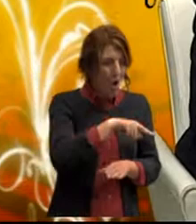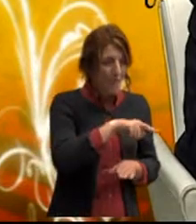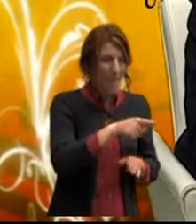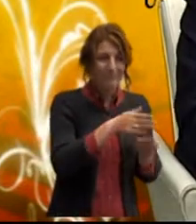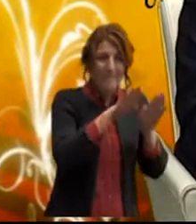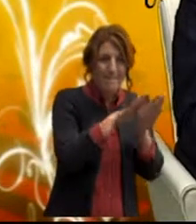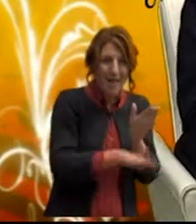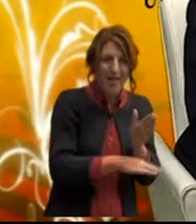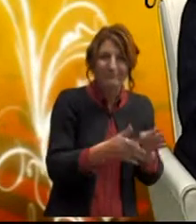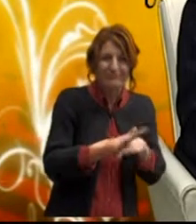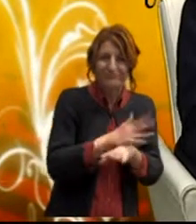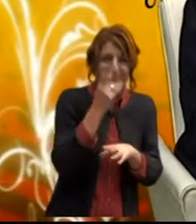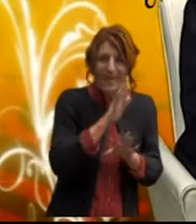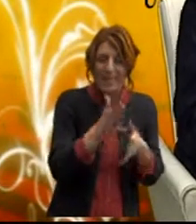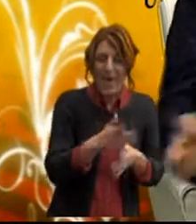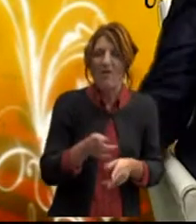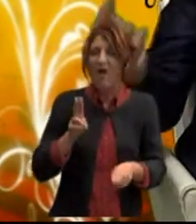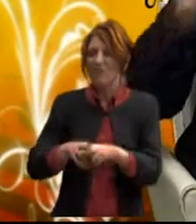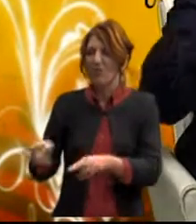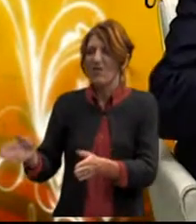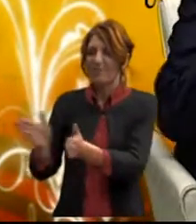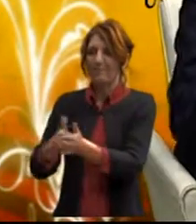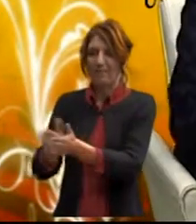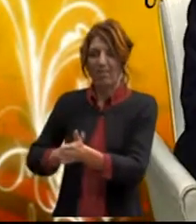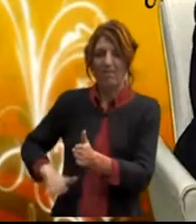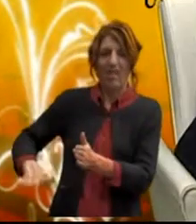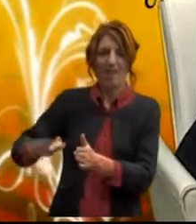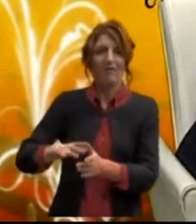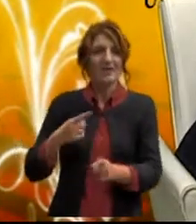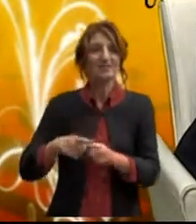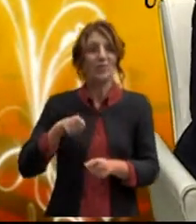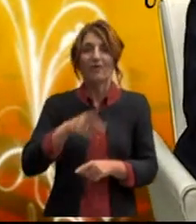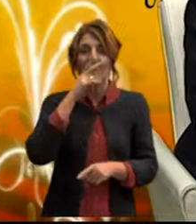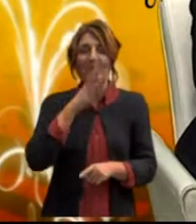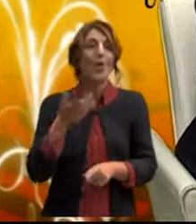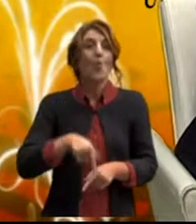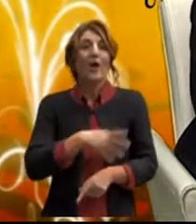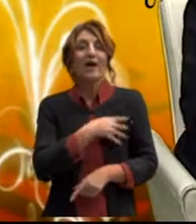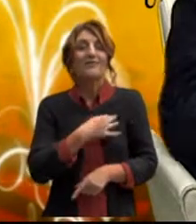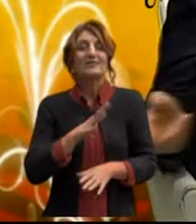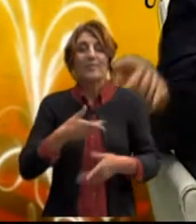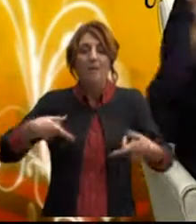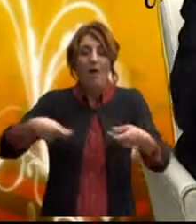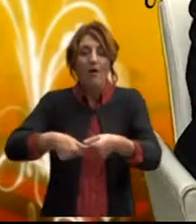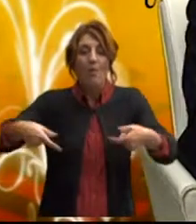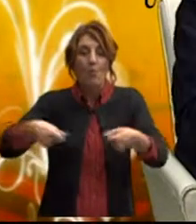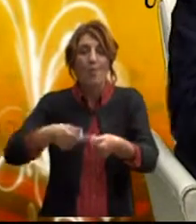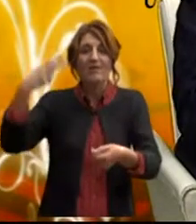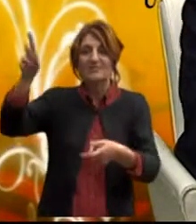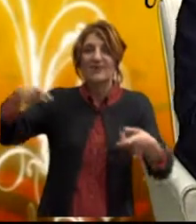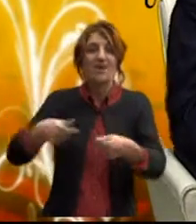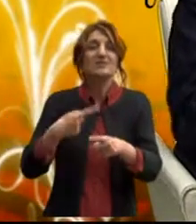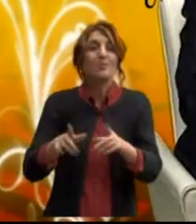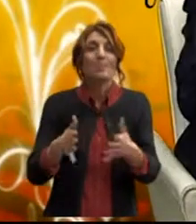ekonomski kapital doći. Evo, i zato se moramo zapitati zašto nema ulaganja u Hrvatskoj dovoljno. Zbog one nesigurnosti, dakle, zdrav